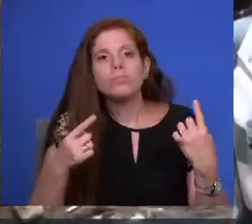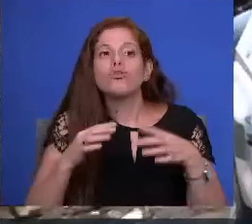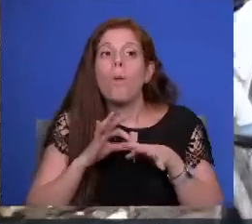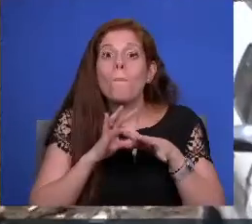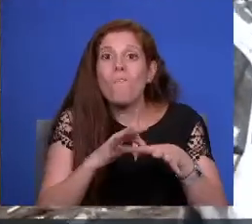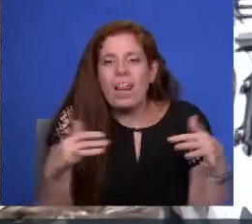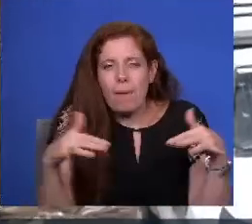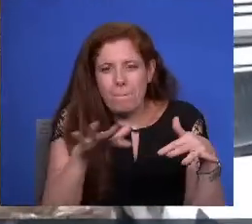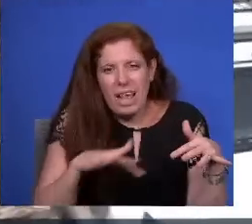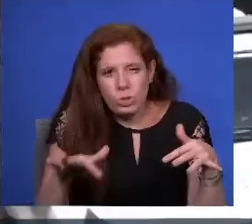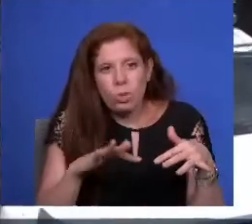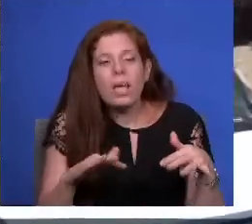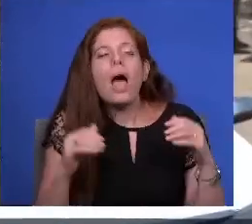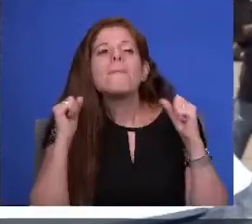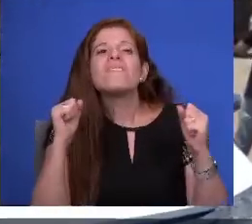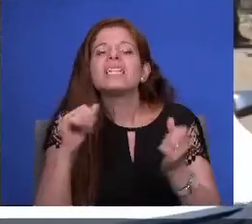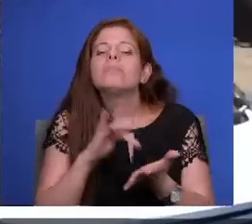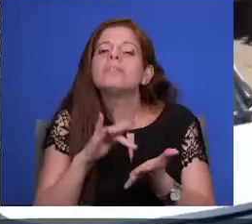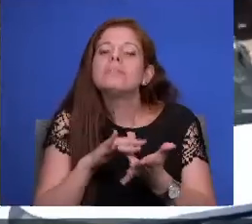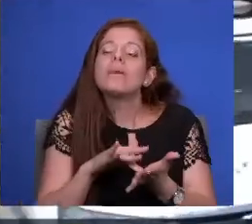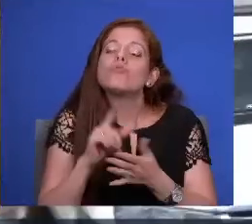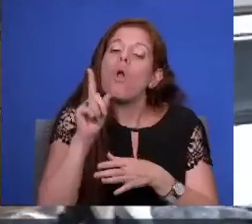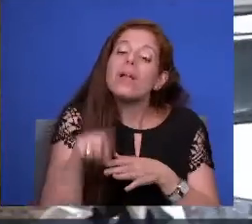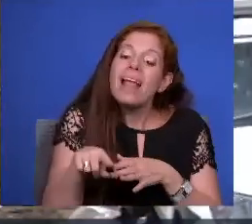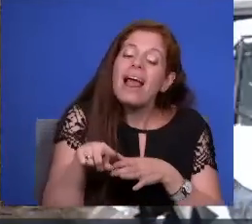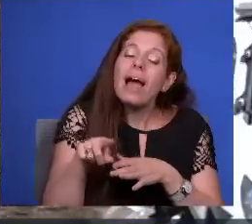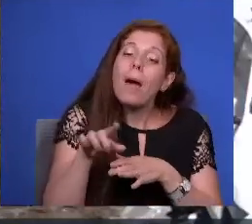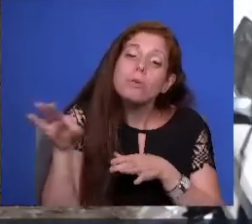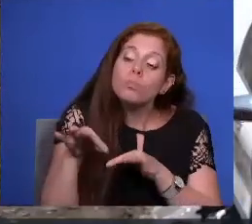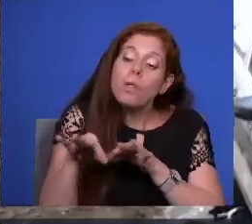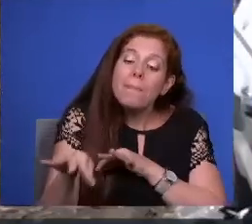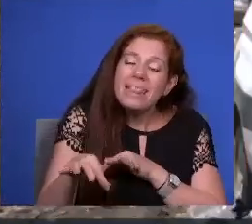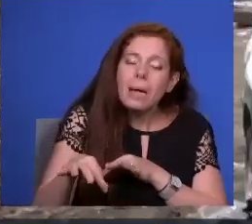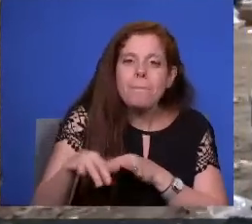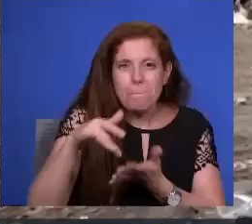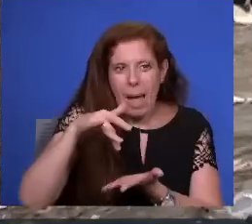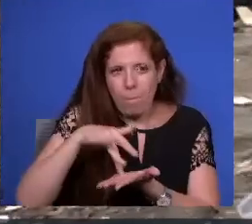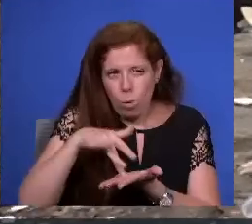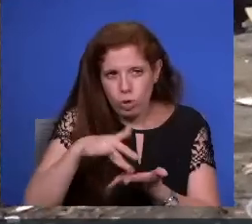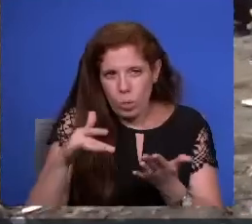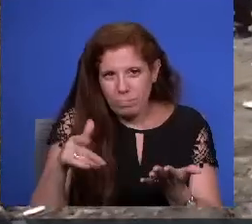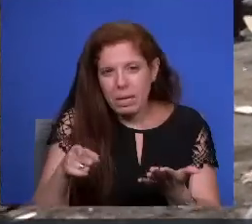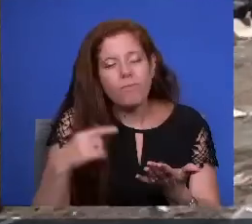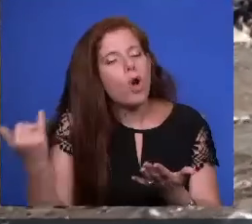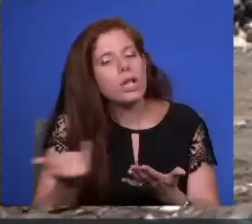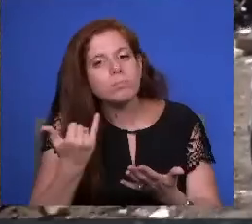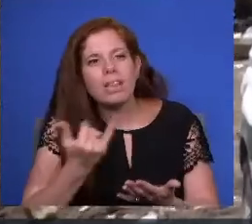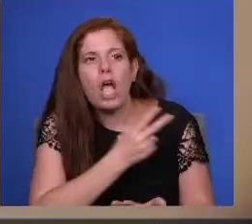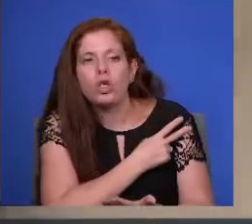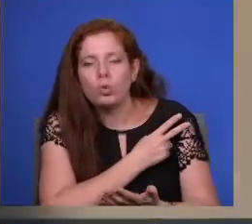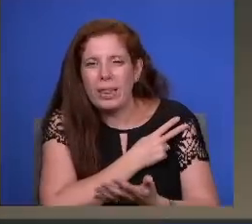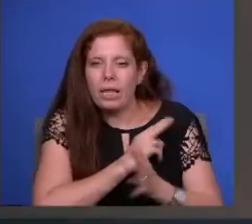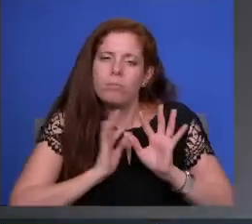המפגינים הדרוזים נמצאים במרחק של עוד כ-500 מטרים מהנקודה שבה אנחנו עומדים, והם נהדפים כל הזמן על ידי